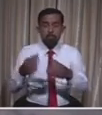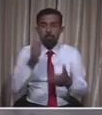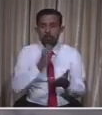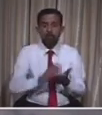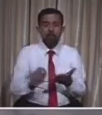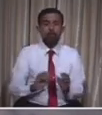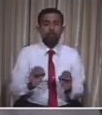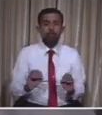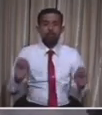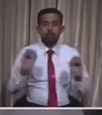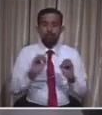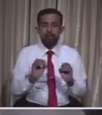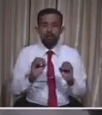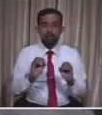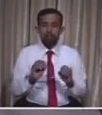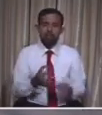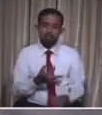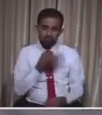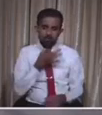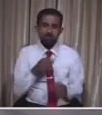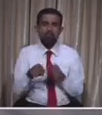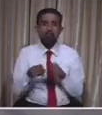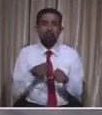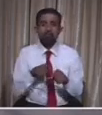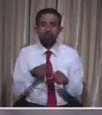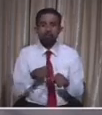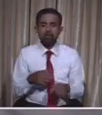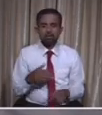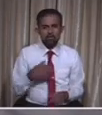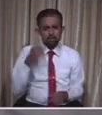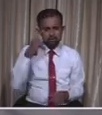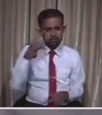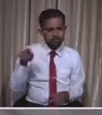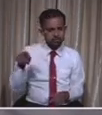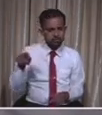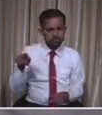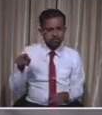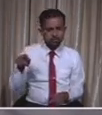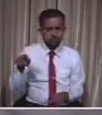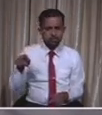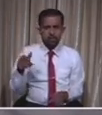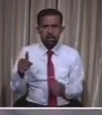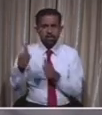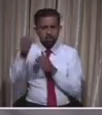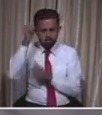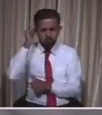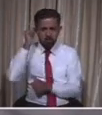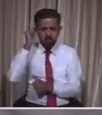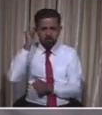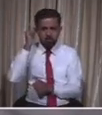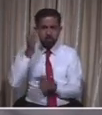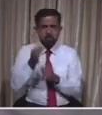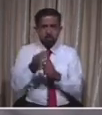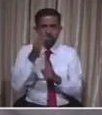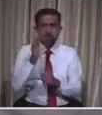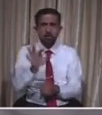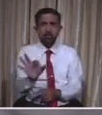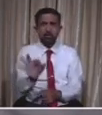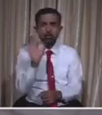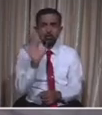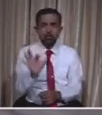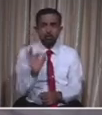කරන්නේ නැහැ. එතකොට මේක විහිළුවක්. අයිතක බලන්න මට දැන් සැකයක් තිබෙනවා. පෞගිය ජනාධිපති තෝරා